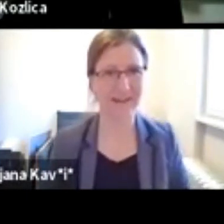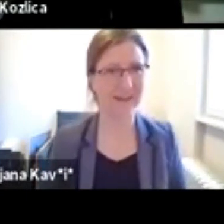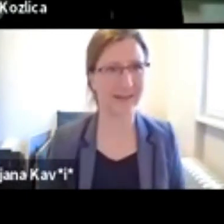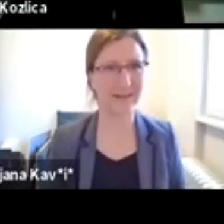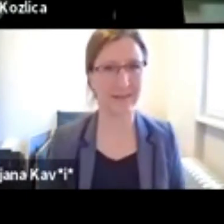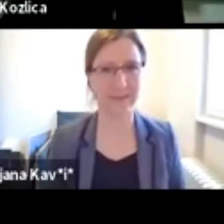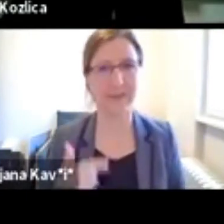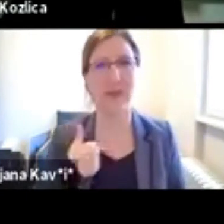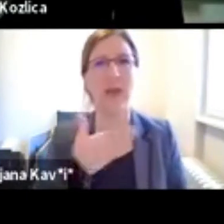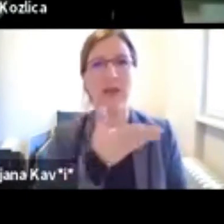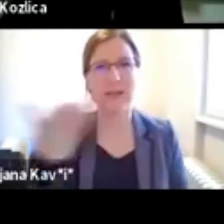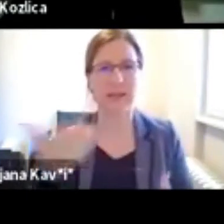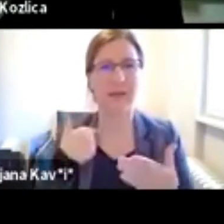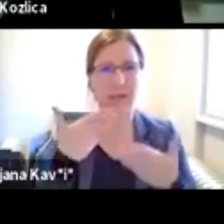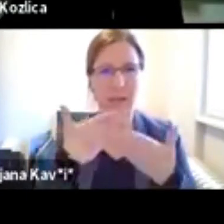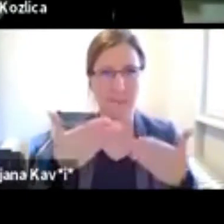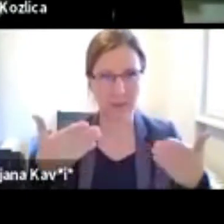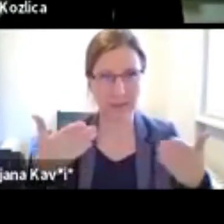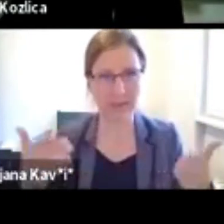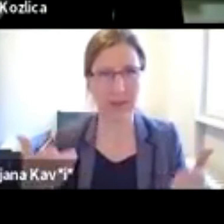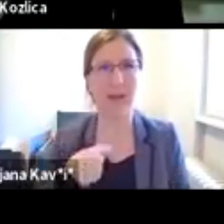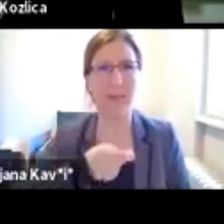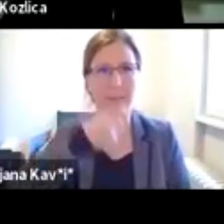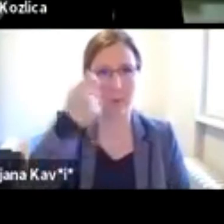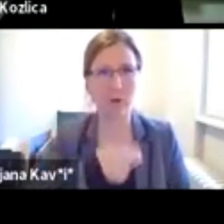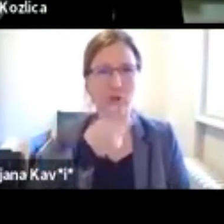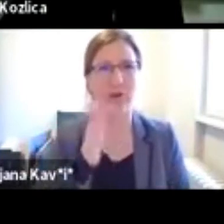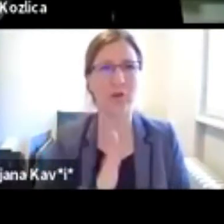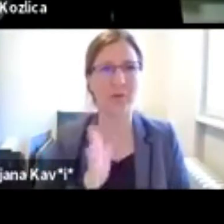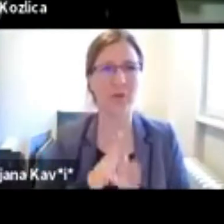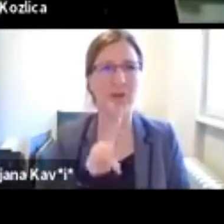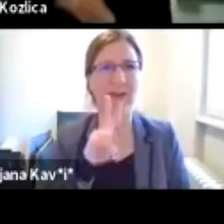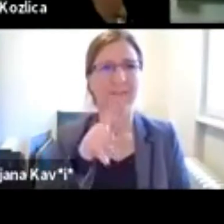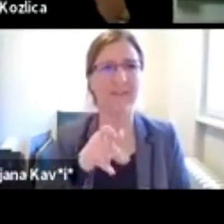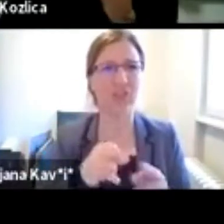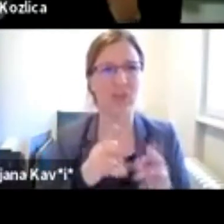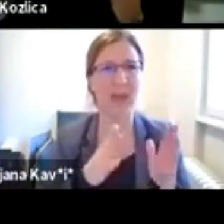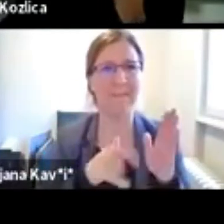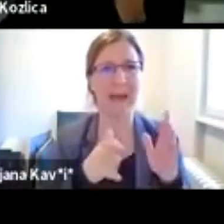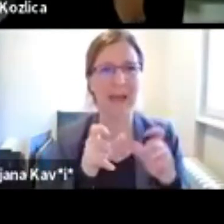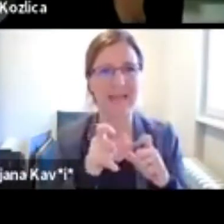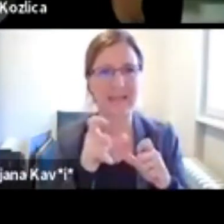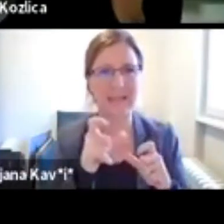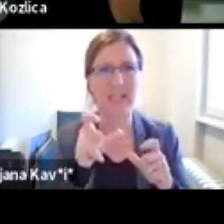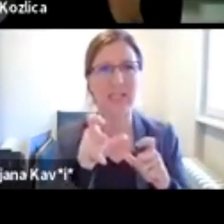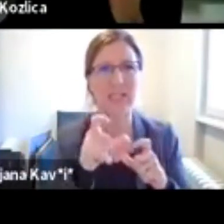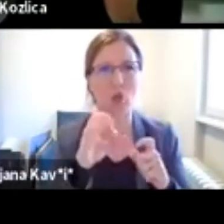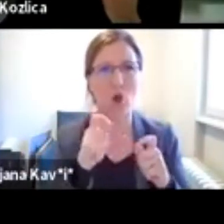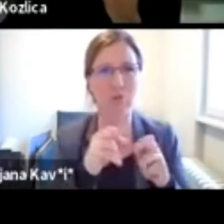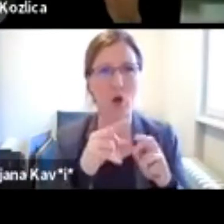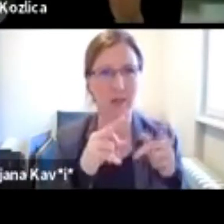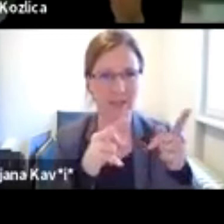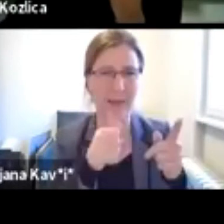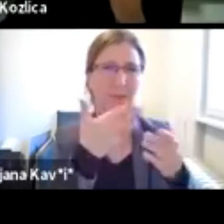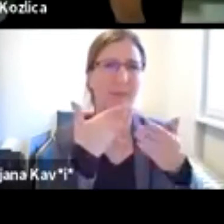bolu svaka isplati. Ravnatelja, poštovana gospođo Višnju Majsac Sobota, prije svega, evo, dozvolite mi